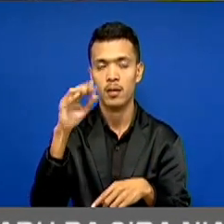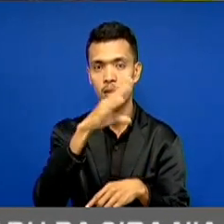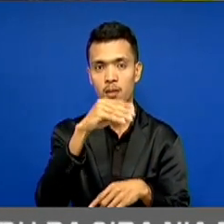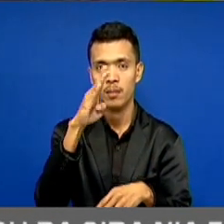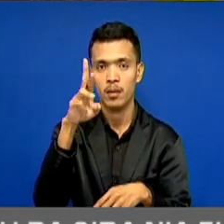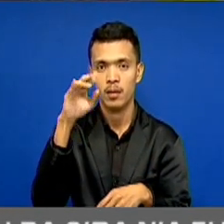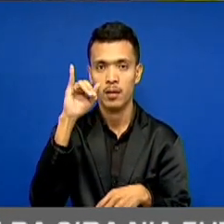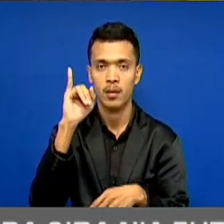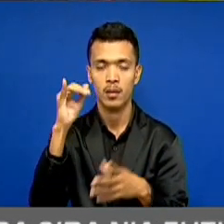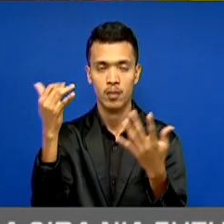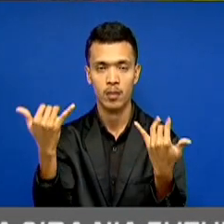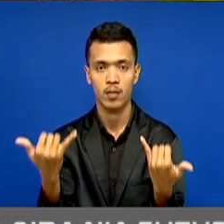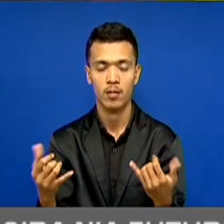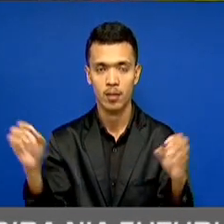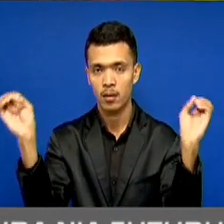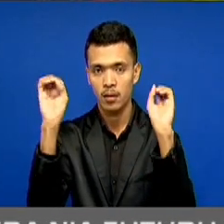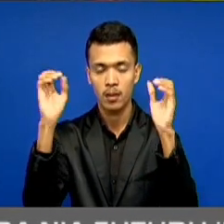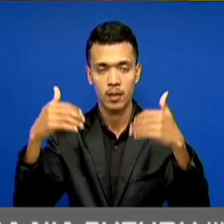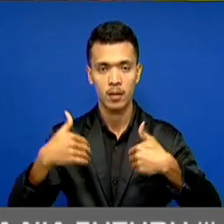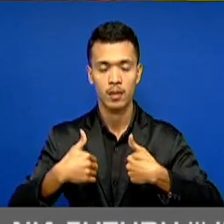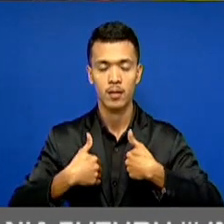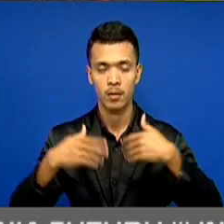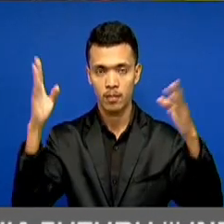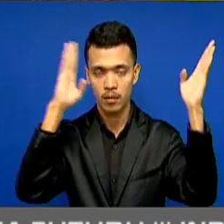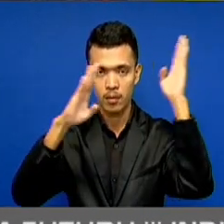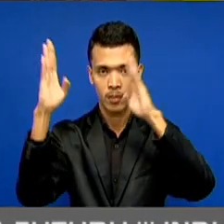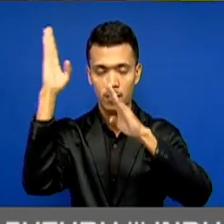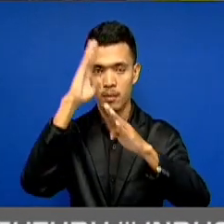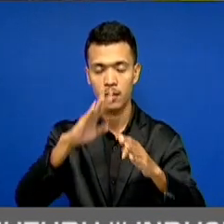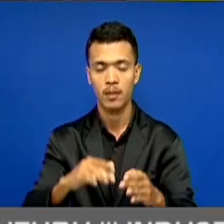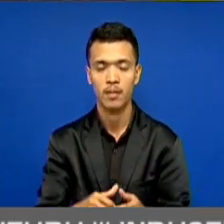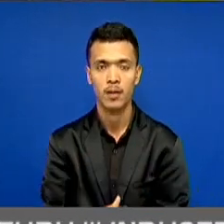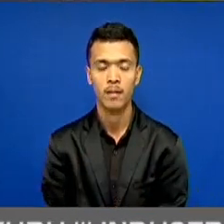agora la ia problema. Nuno Moraes, Agostino Neno, RTTL.